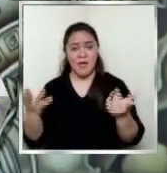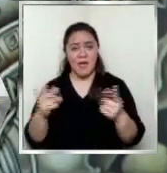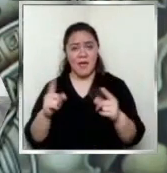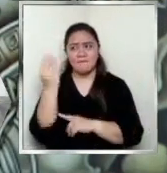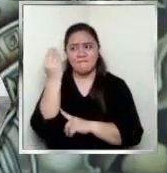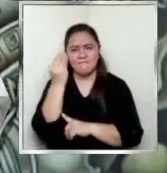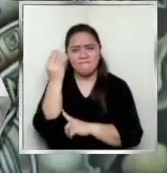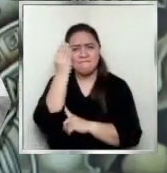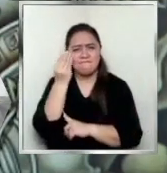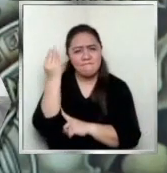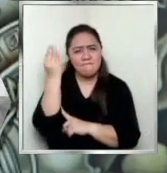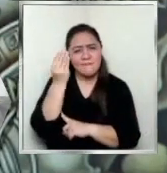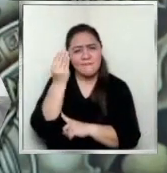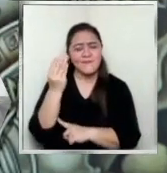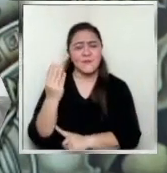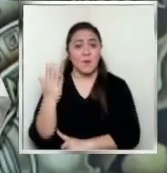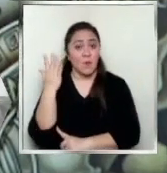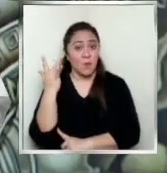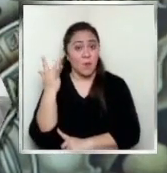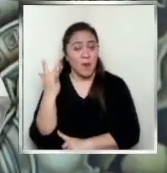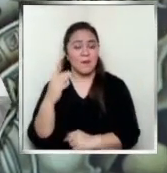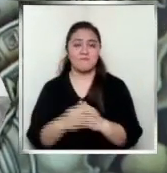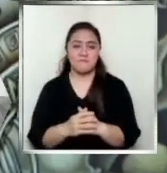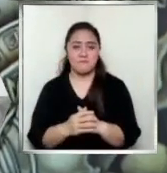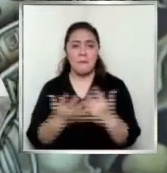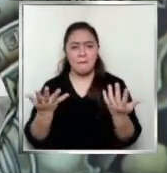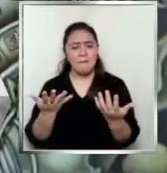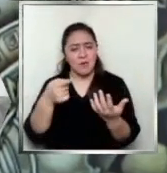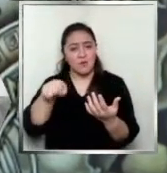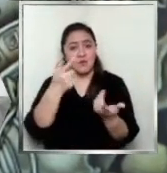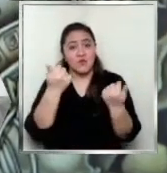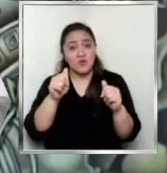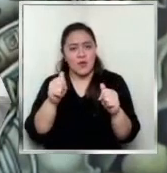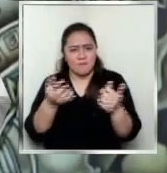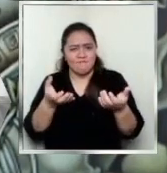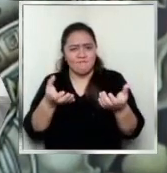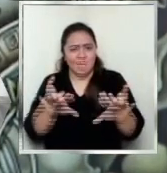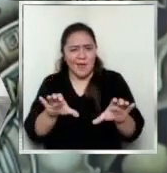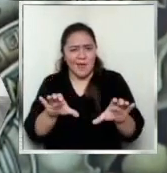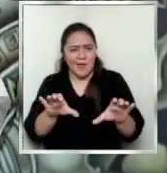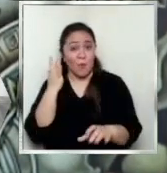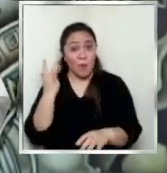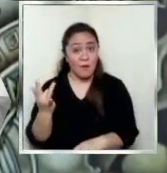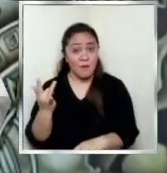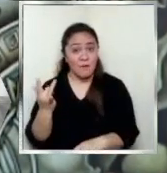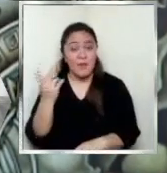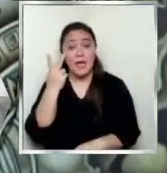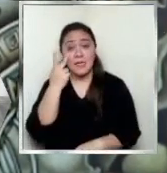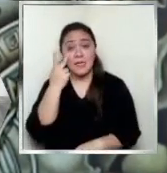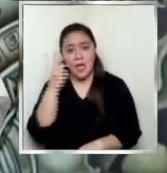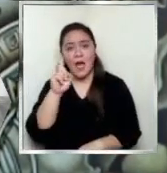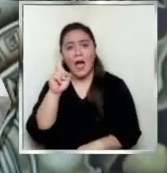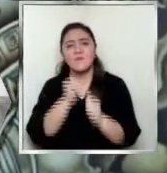If it's ano, and give it a chance, I guess, no? Na to see that this God